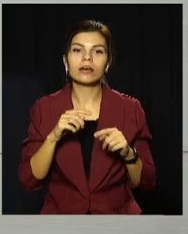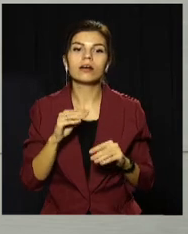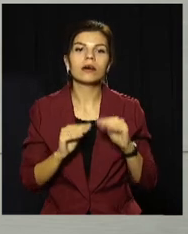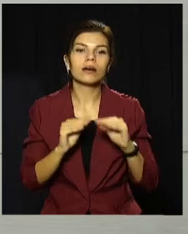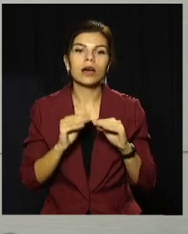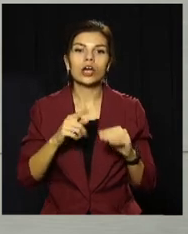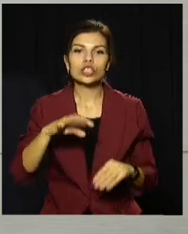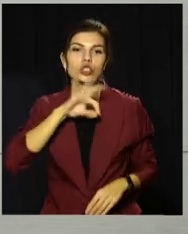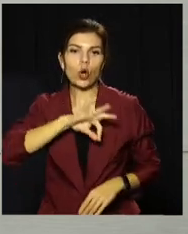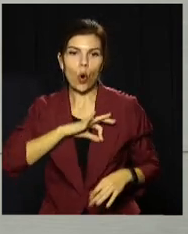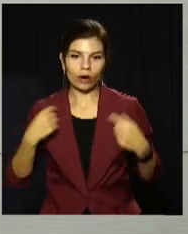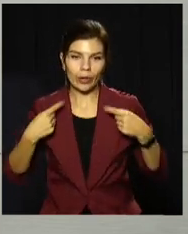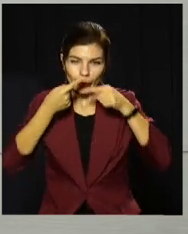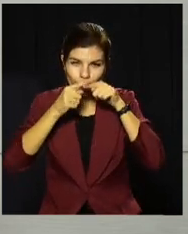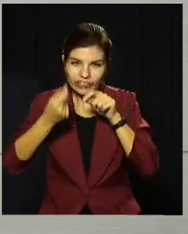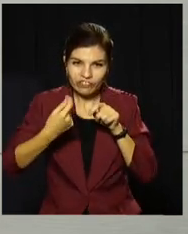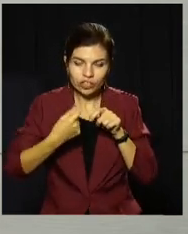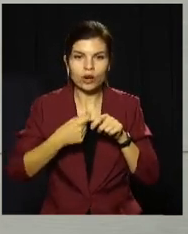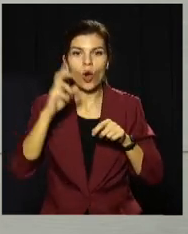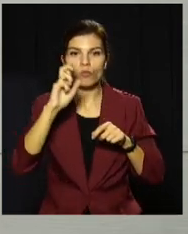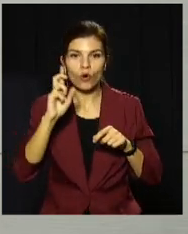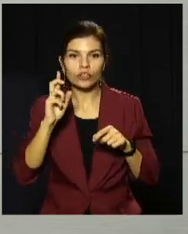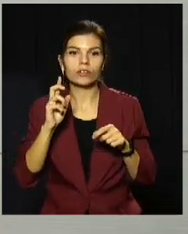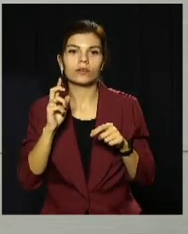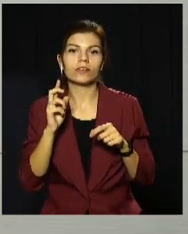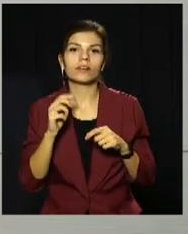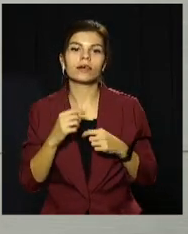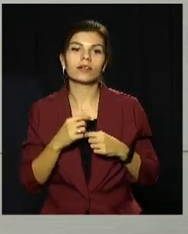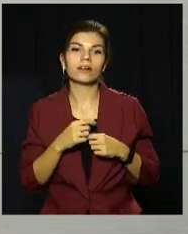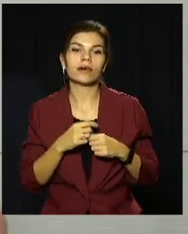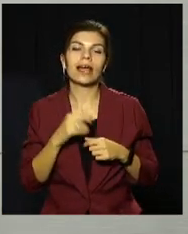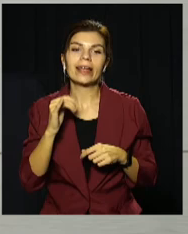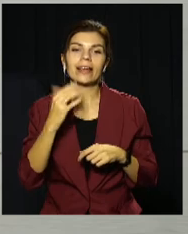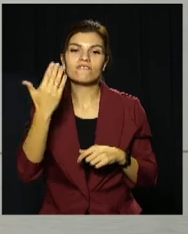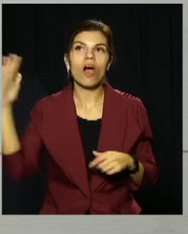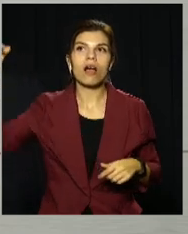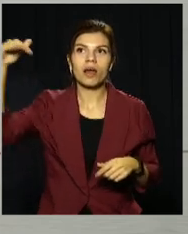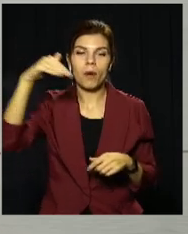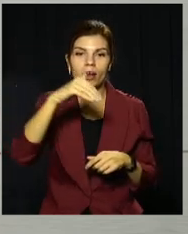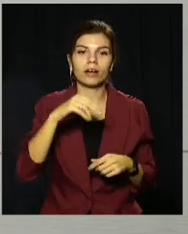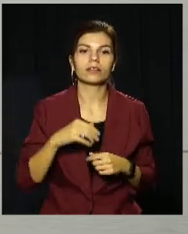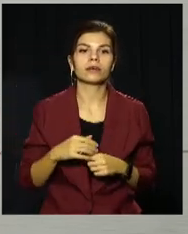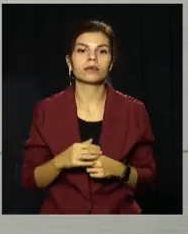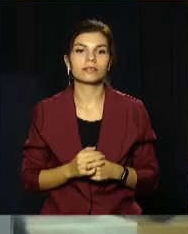сорочки, великоднє гуляння, борщівська народна вишивка та карпатське ліжникарство.